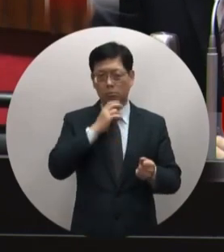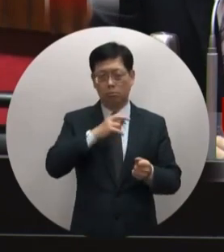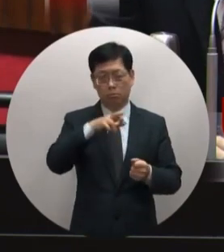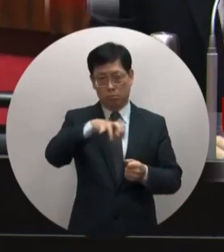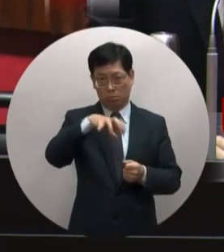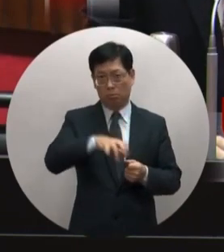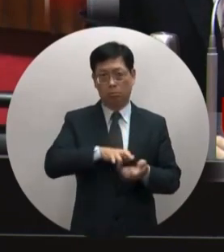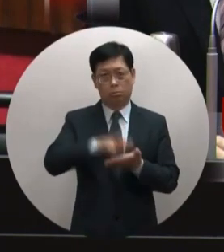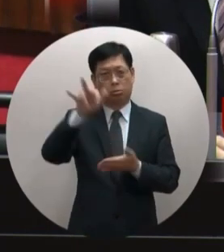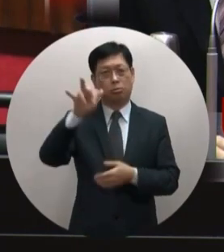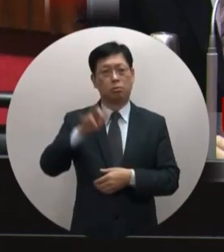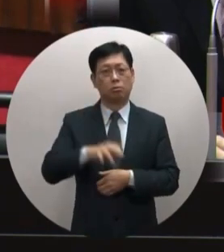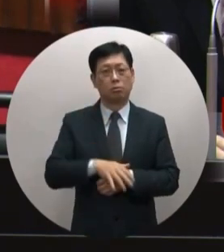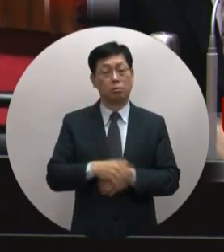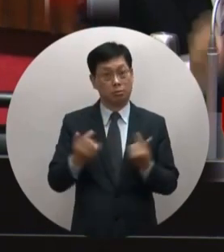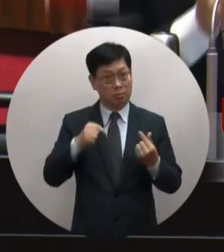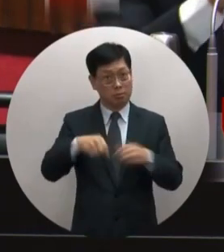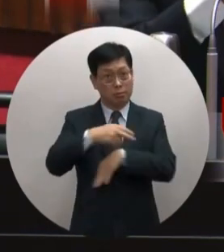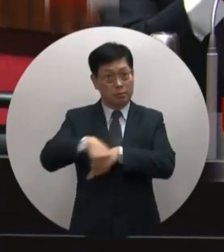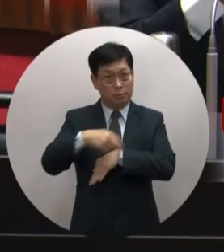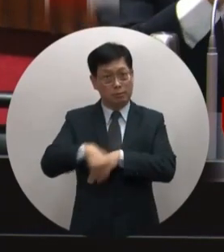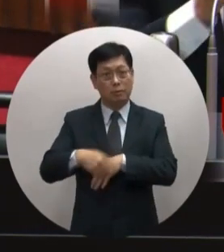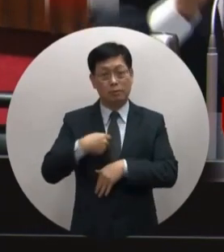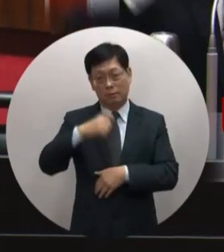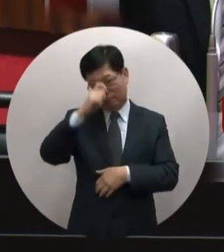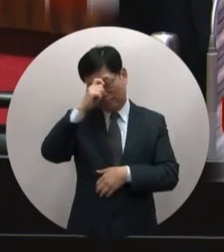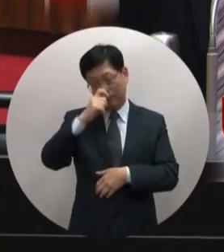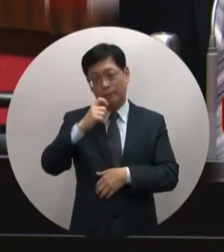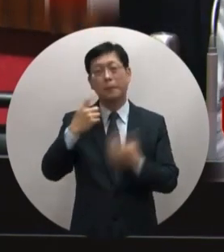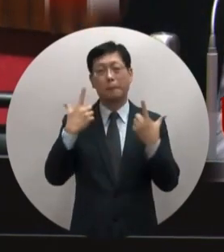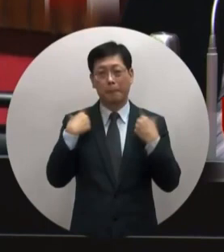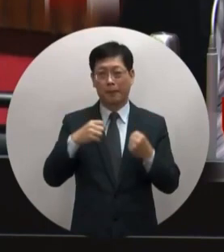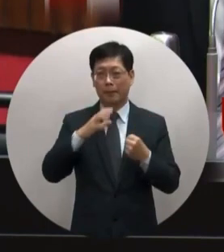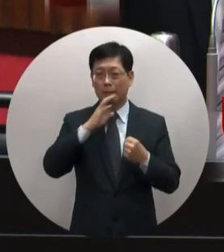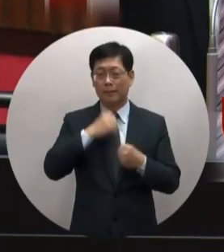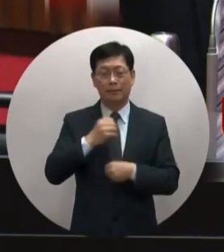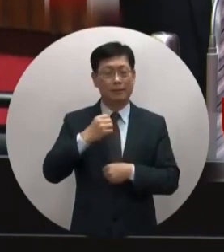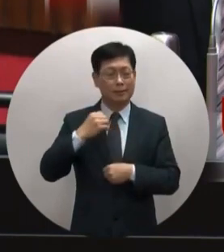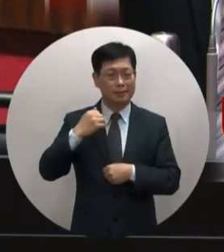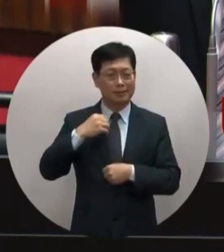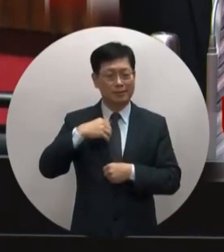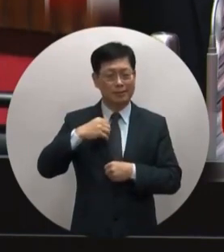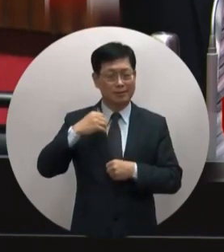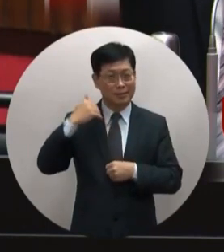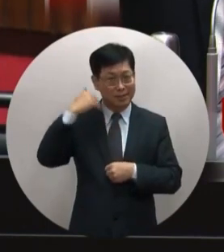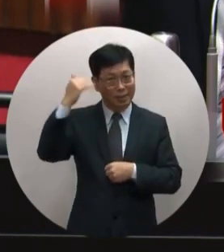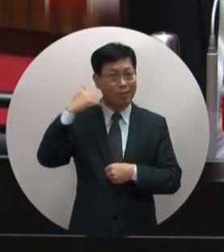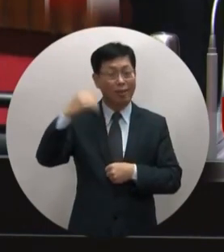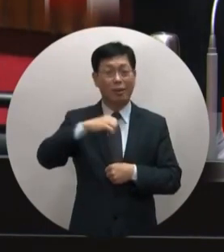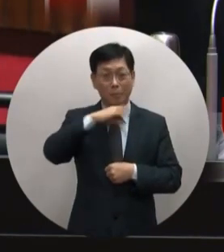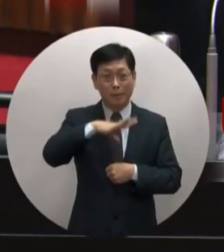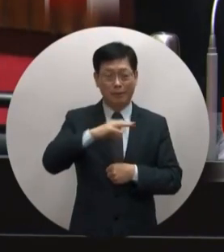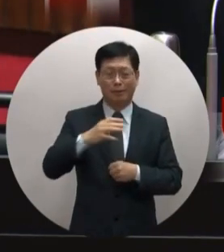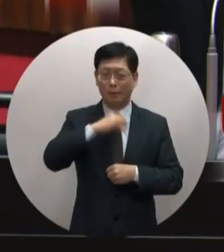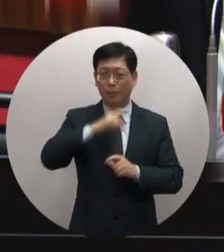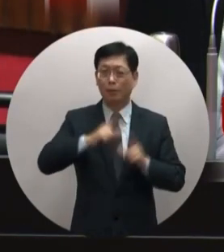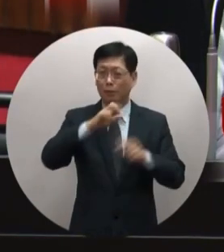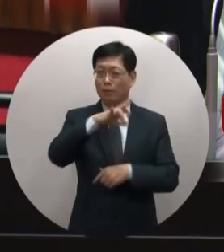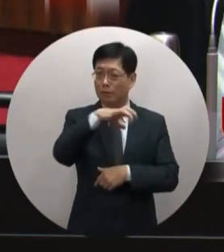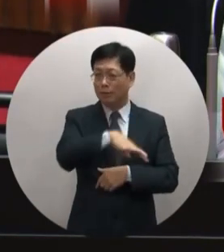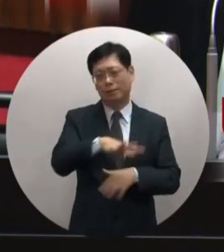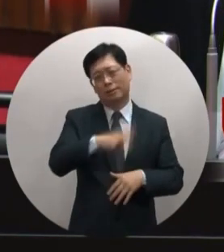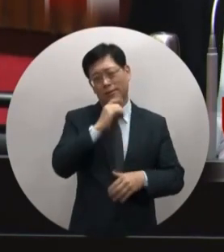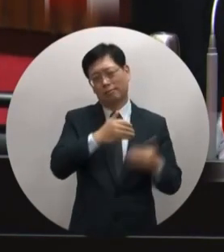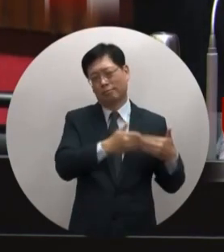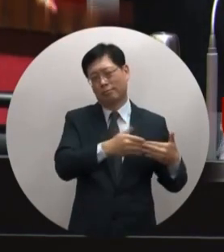出去所以這個規劃我也希望本來是高高頻但屏東機場因為